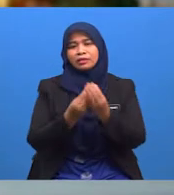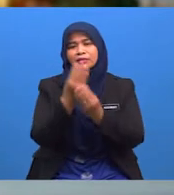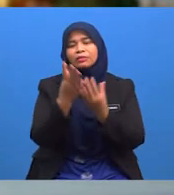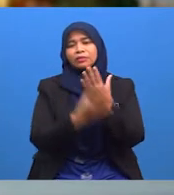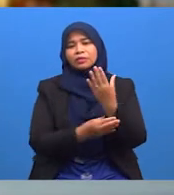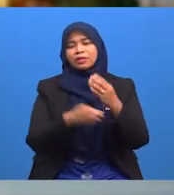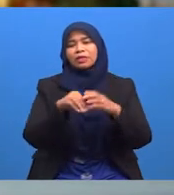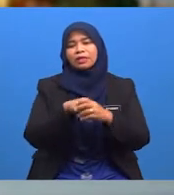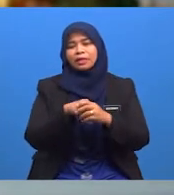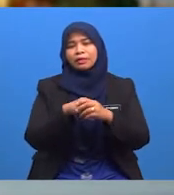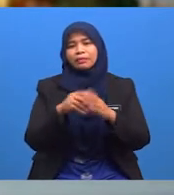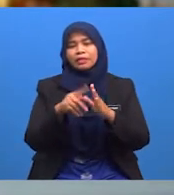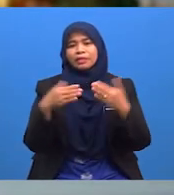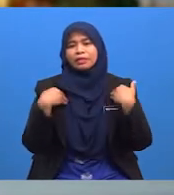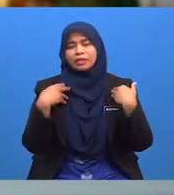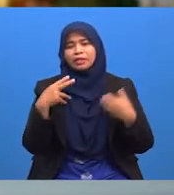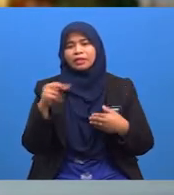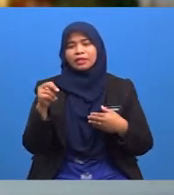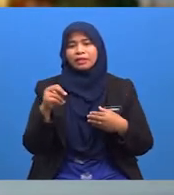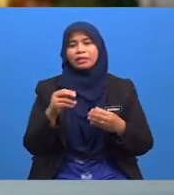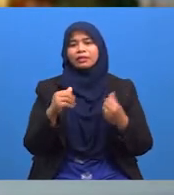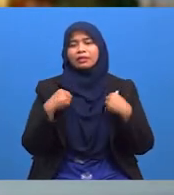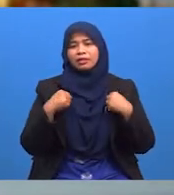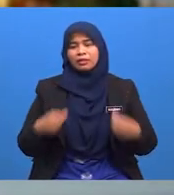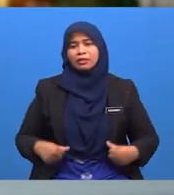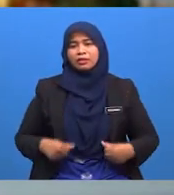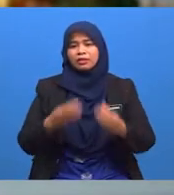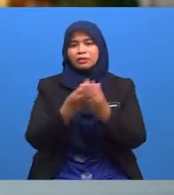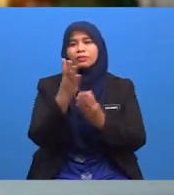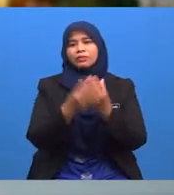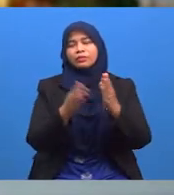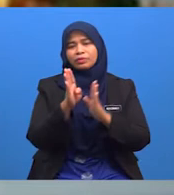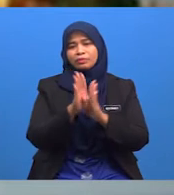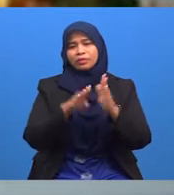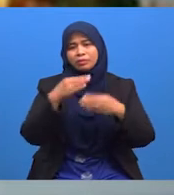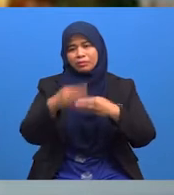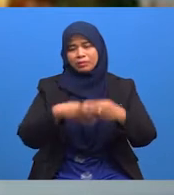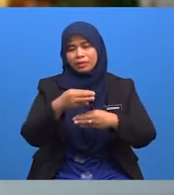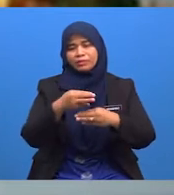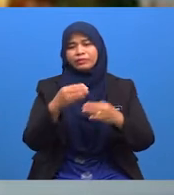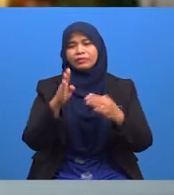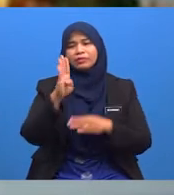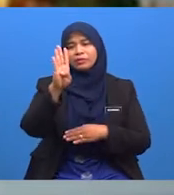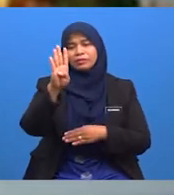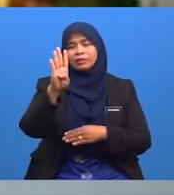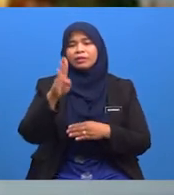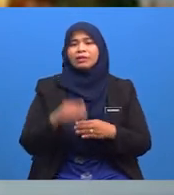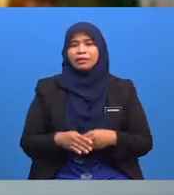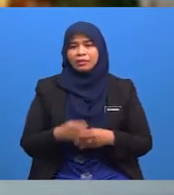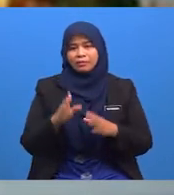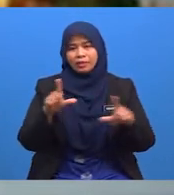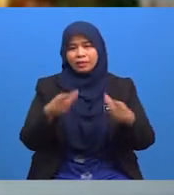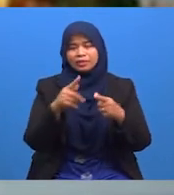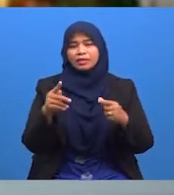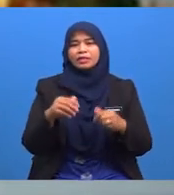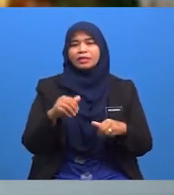hadas dalam keadaan anggota wuduk berbalut. Dan yang keempat, yang akhir sekali,